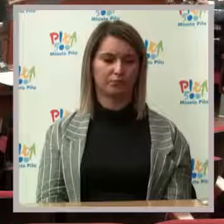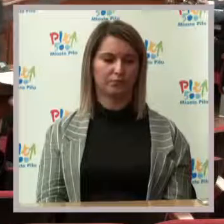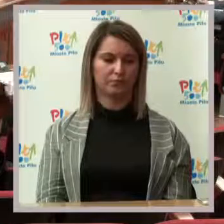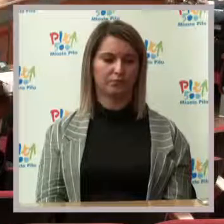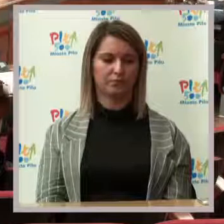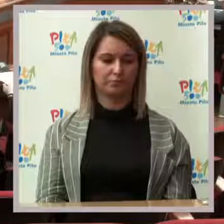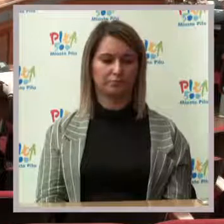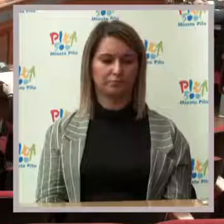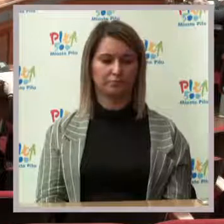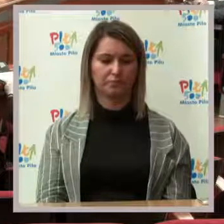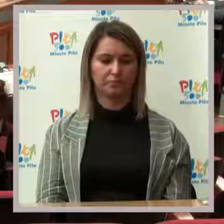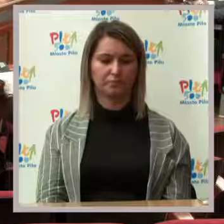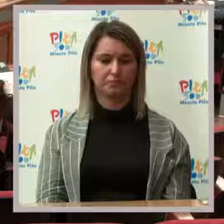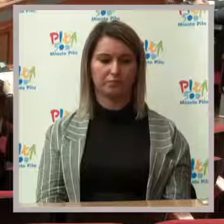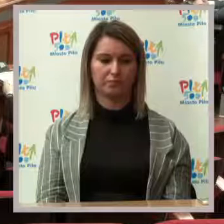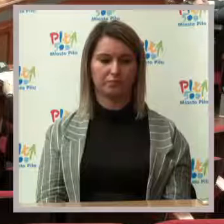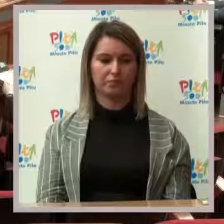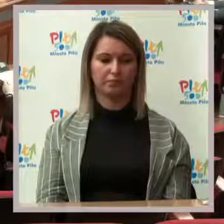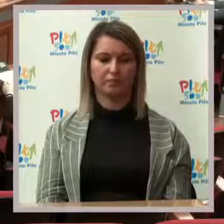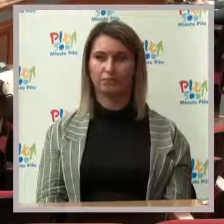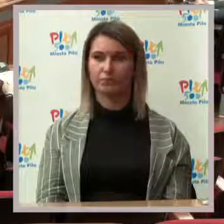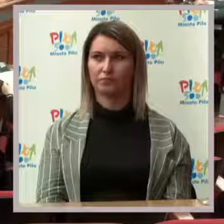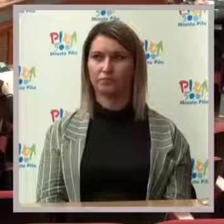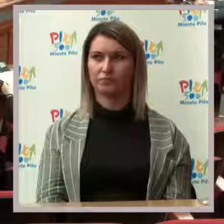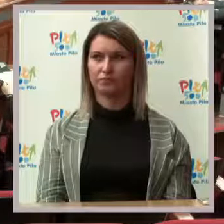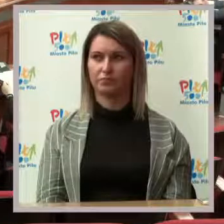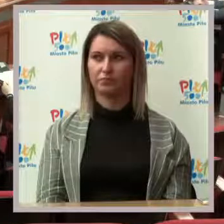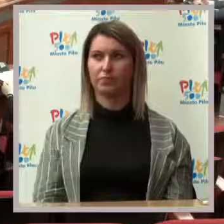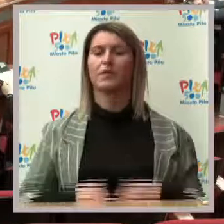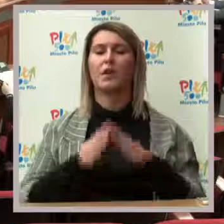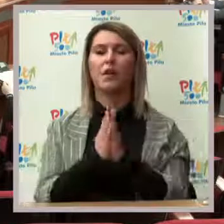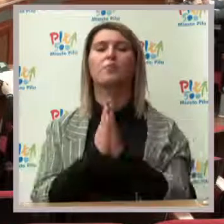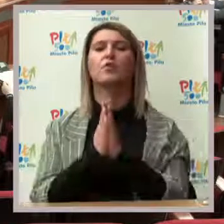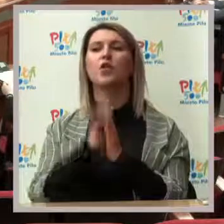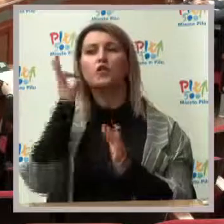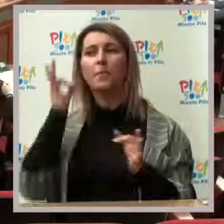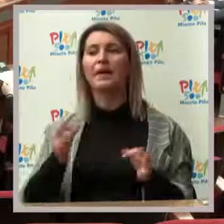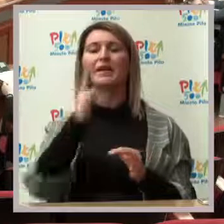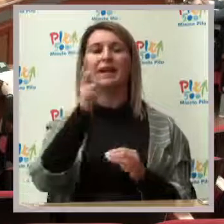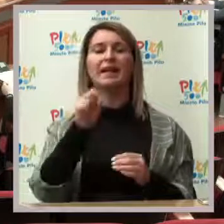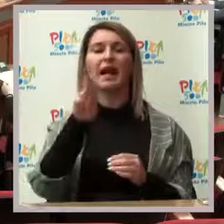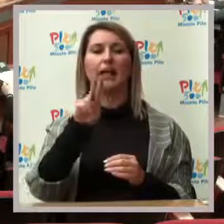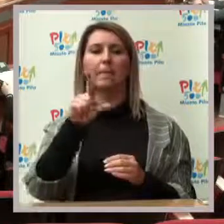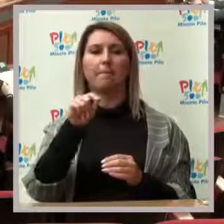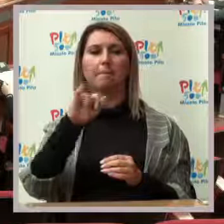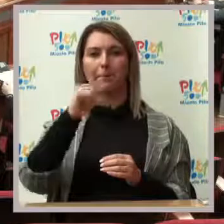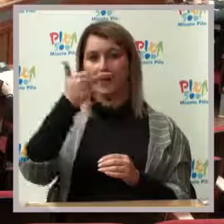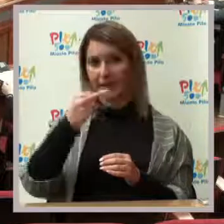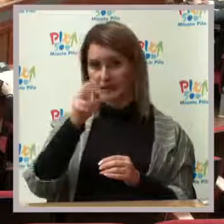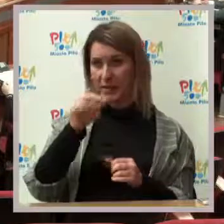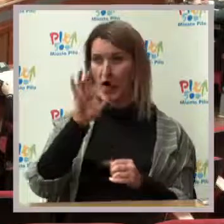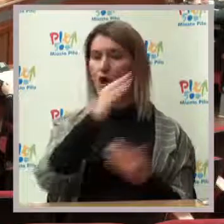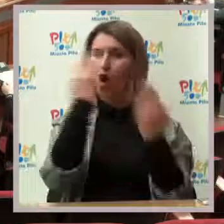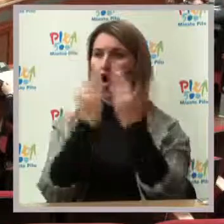Bardzo proszę wiceprzewodniczącą Rady Miasta Piły panią Zdzisławę Karpińską o odczytanie informacji w sprawie protokołu z drugiej sesji